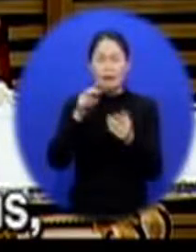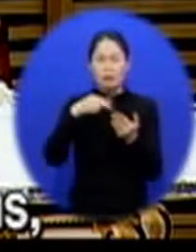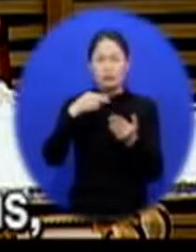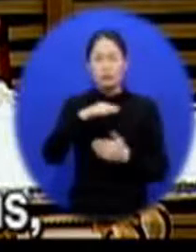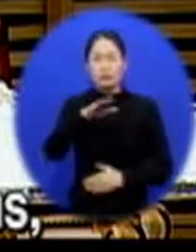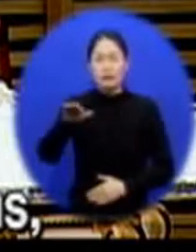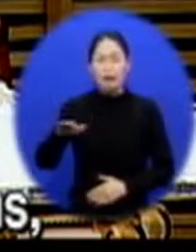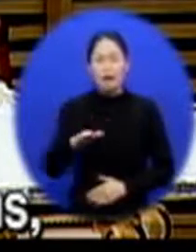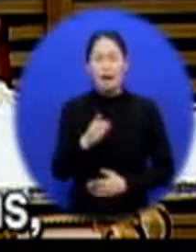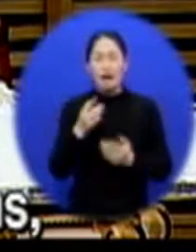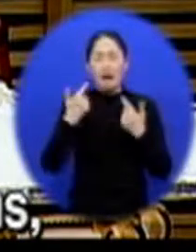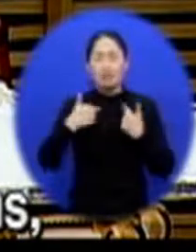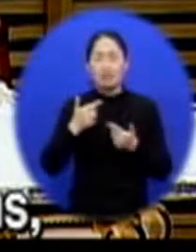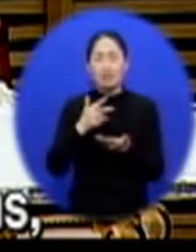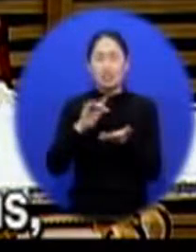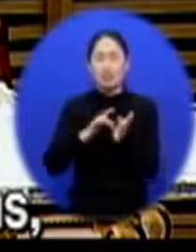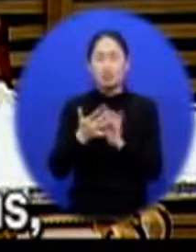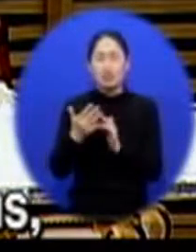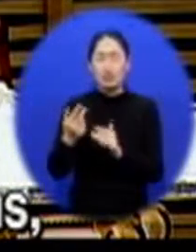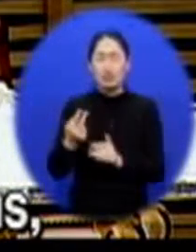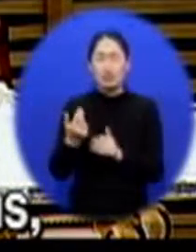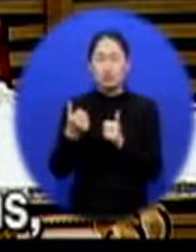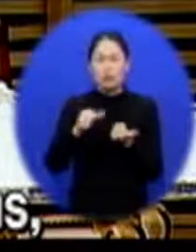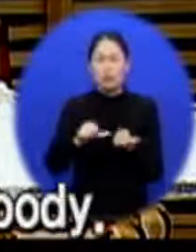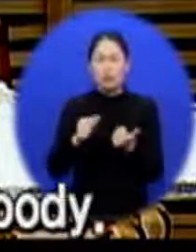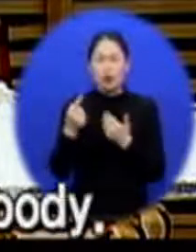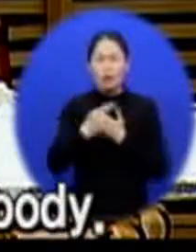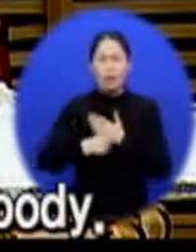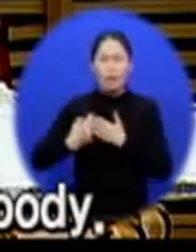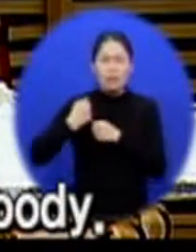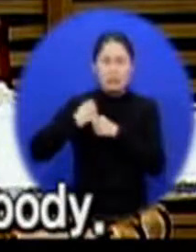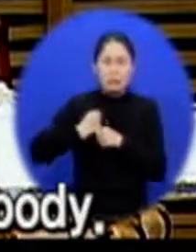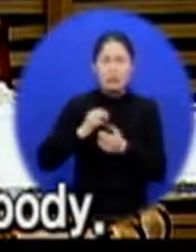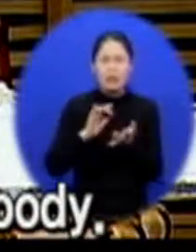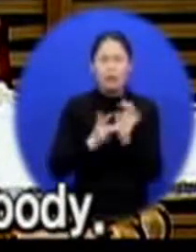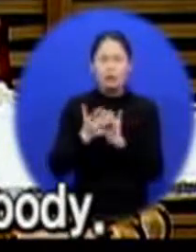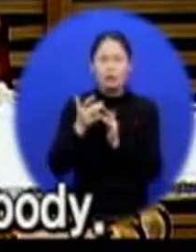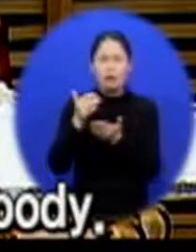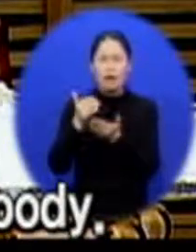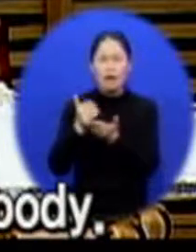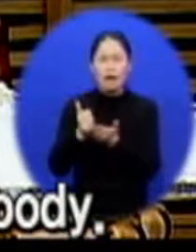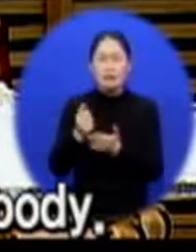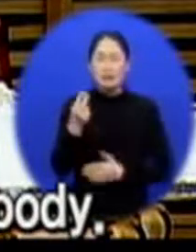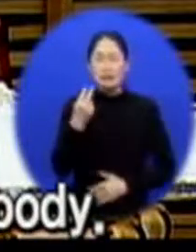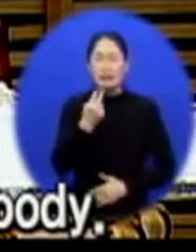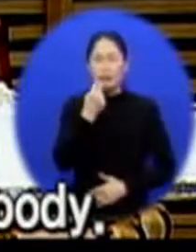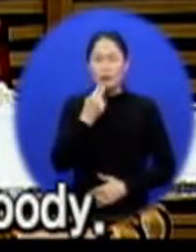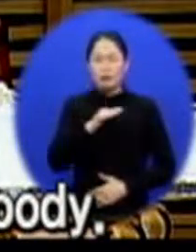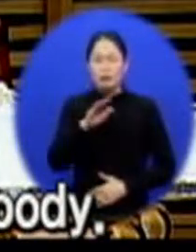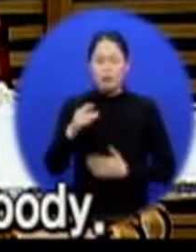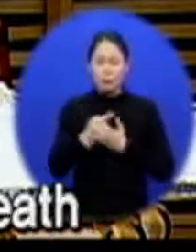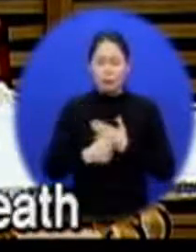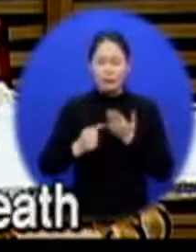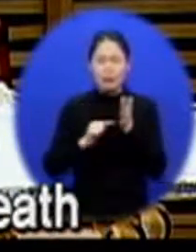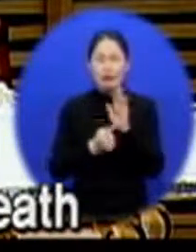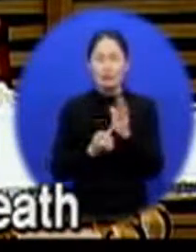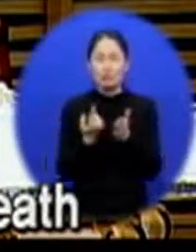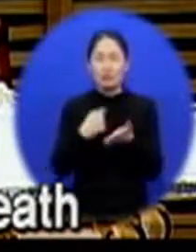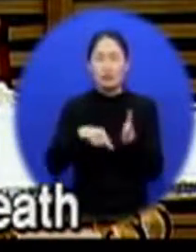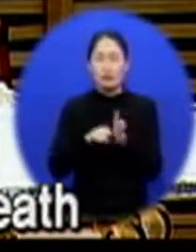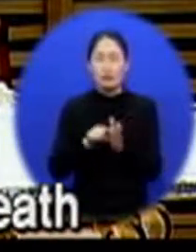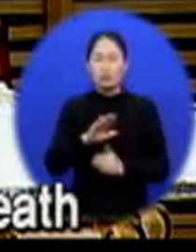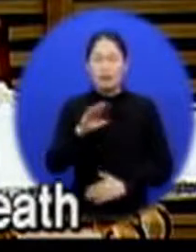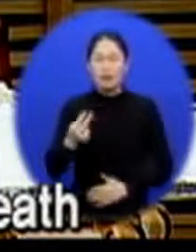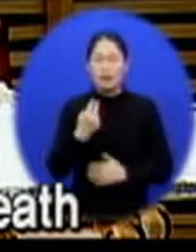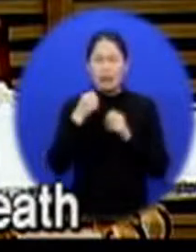항상 예수의 죽음을 몸에 짊어진 짐은 예수의 생명이 또한 우리 몸에 나타나게 하려 함이라 우리